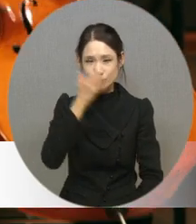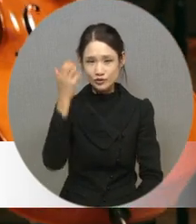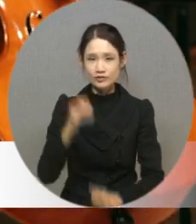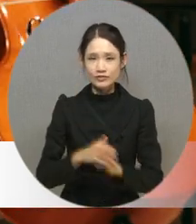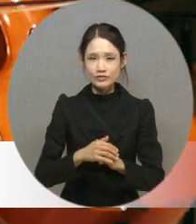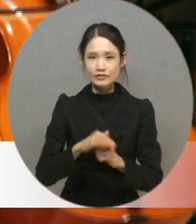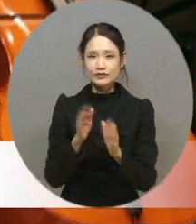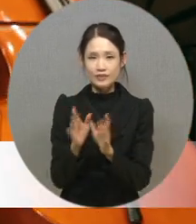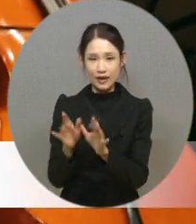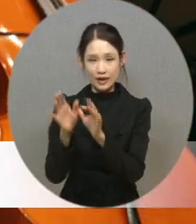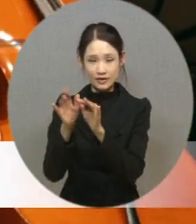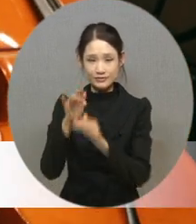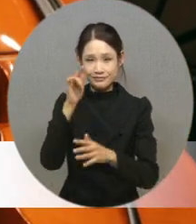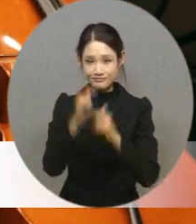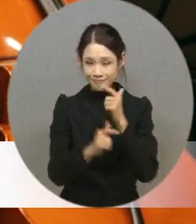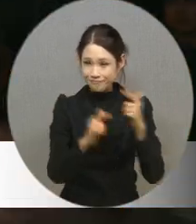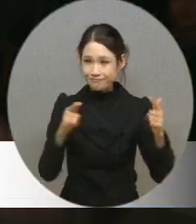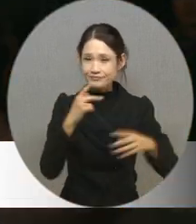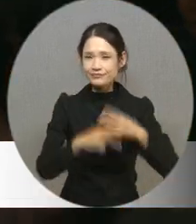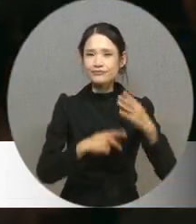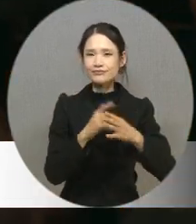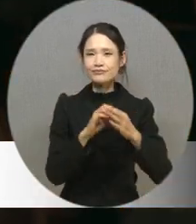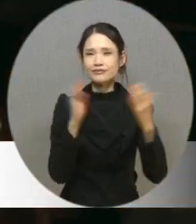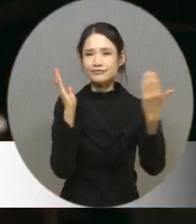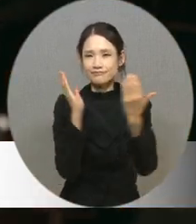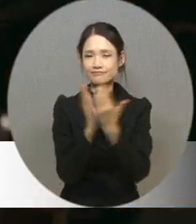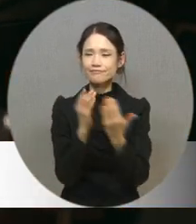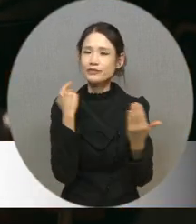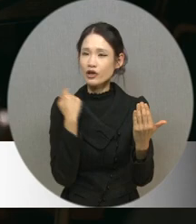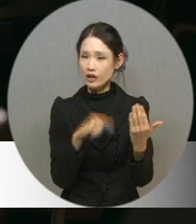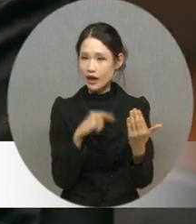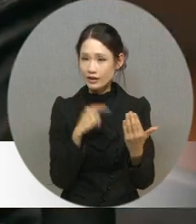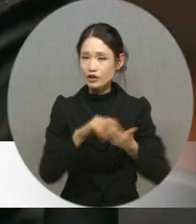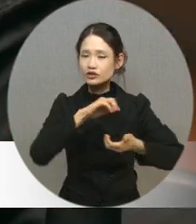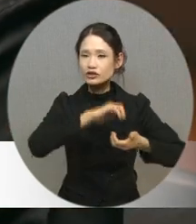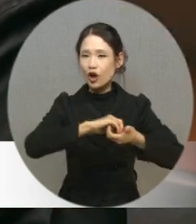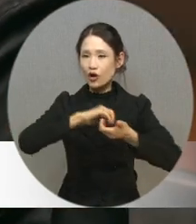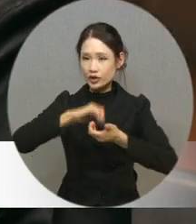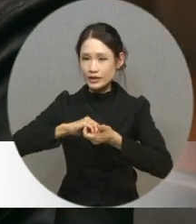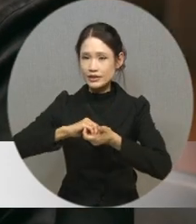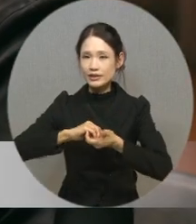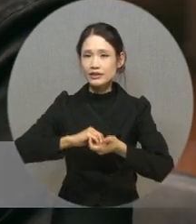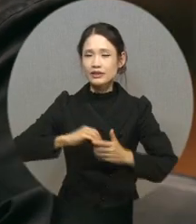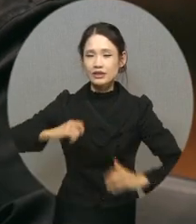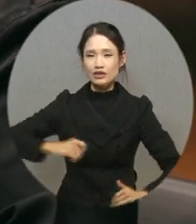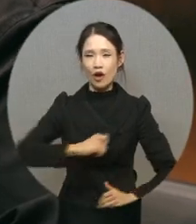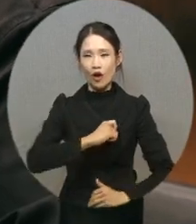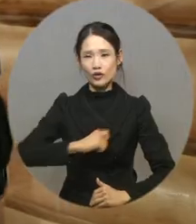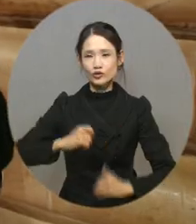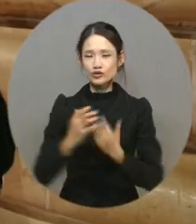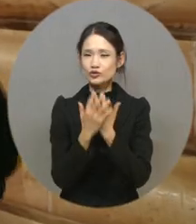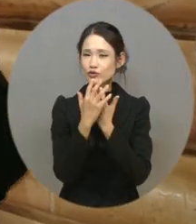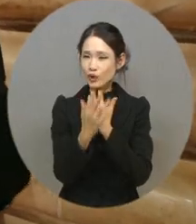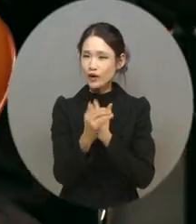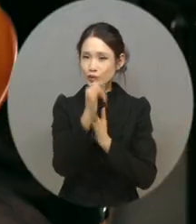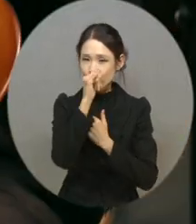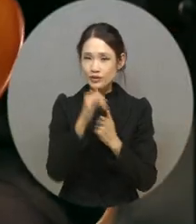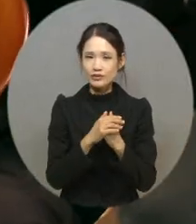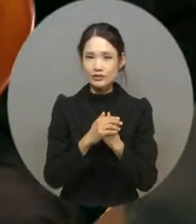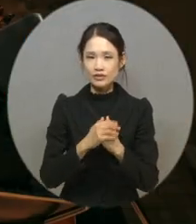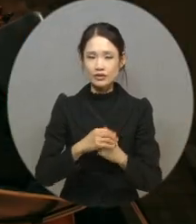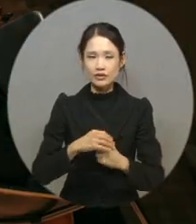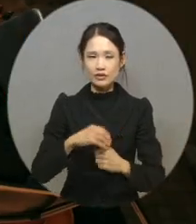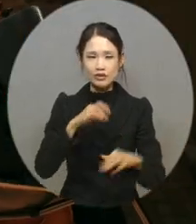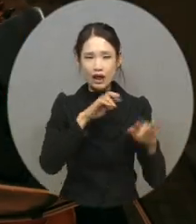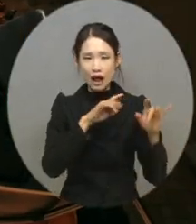날개는 다양한 프로그램을 통한 맞춤형 레슨과 정기연주회 등의 기회를 제공합니다 악기를 배운 적